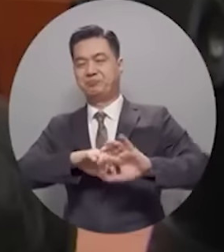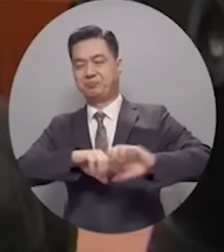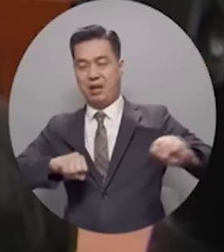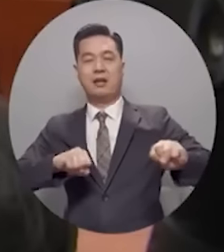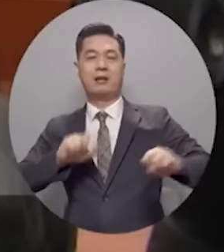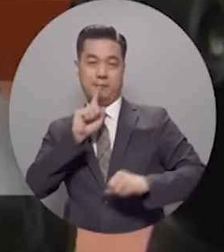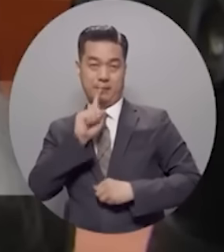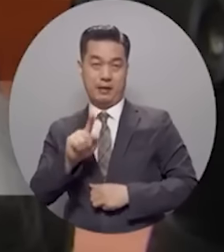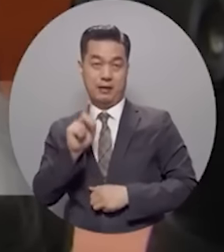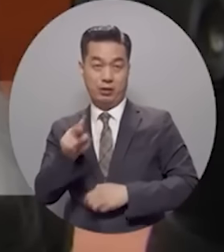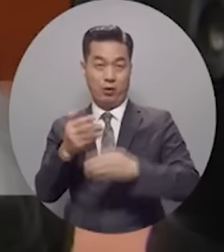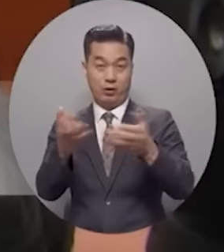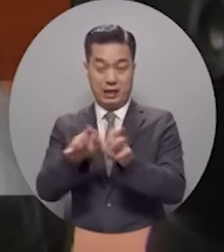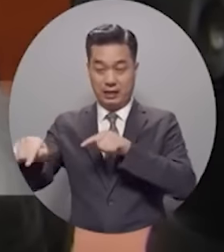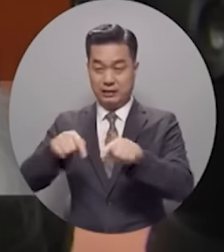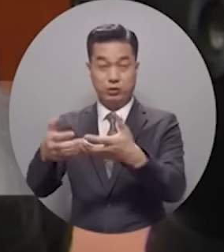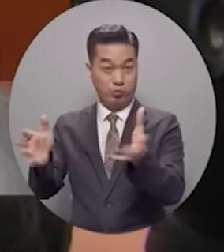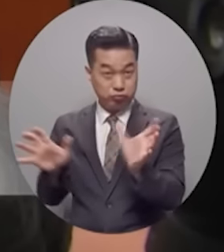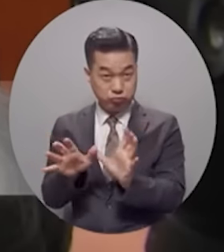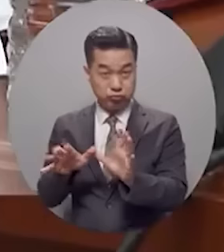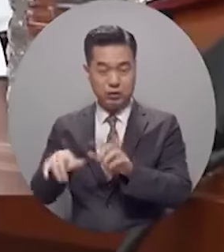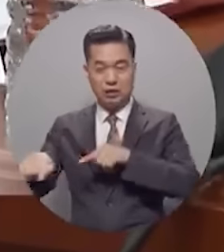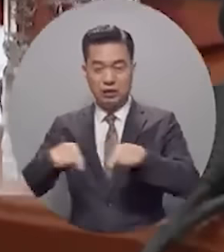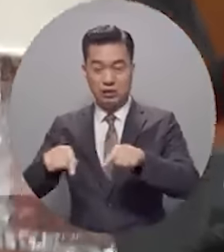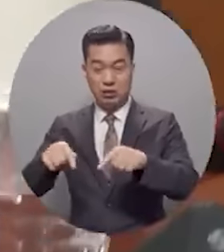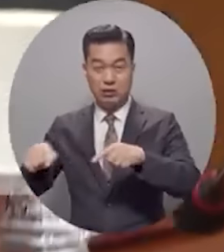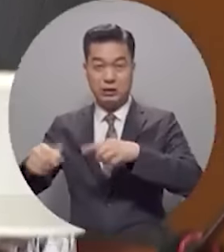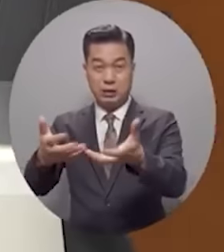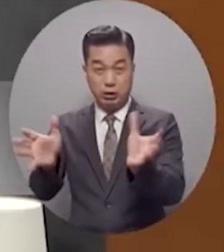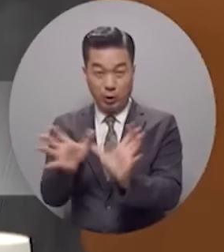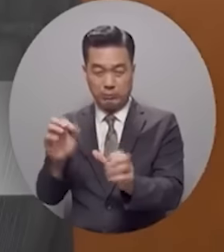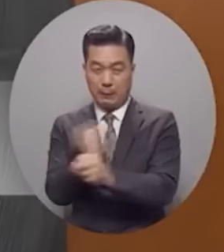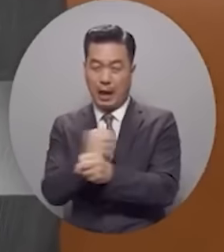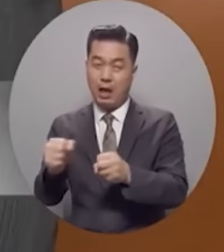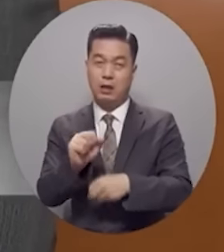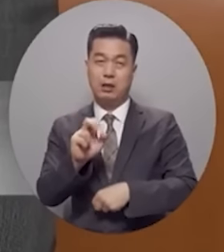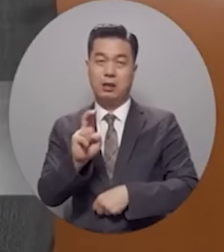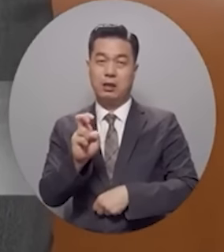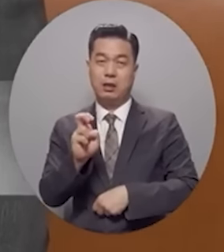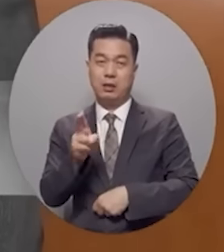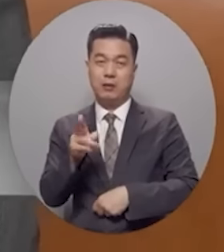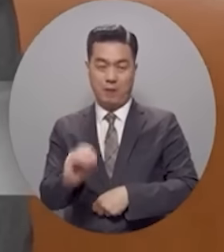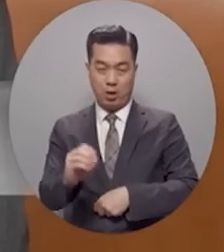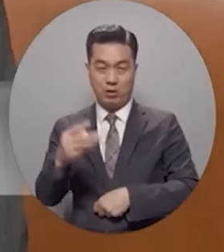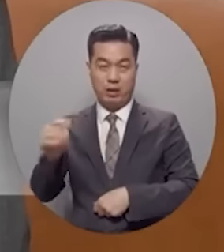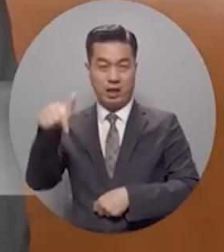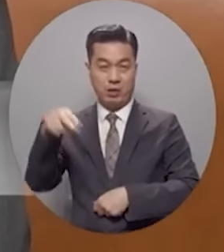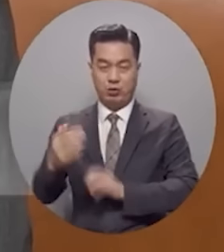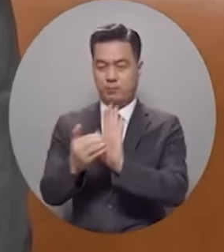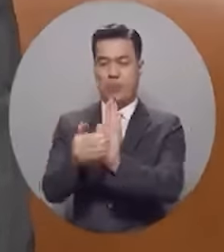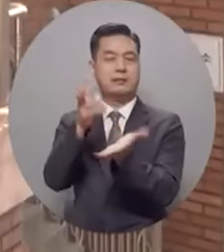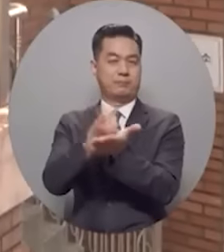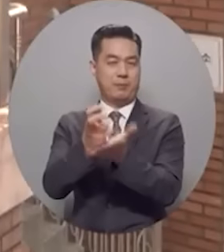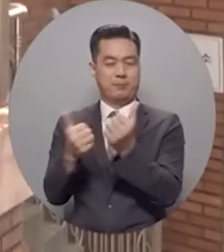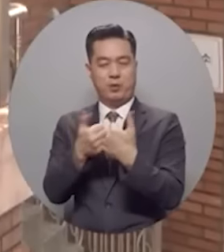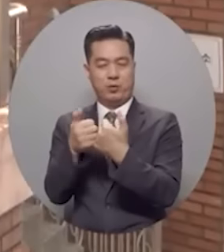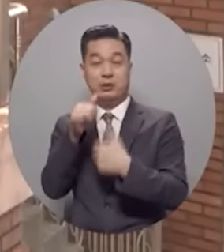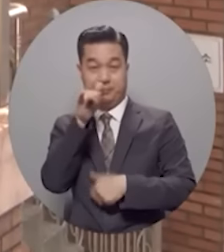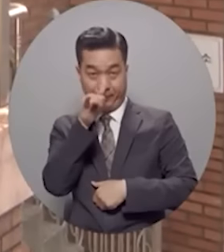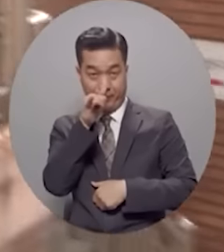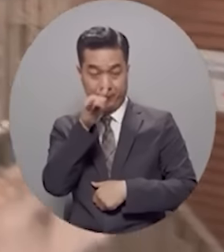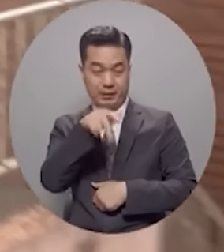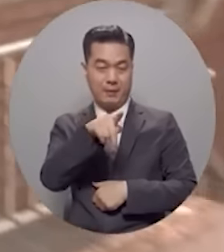지도부는 정치 브로커의 여론 조작을 막을 수 있도록 명태균 방지법을 만드는 방안에 대해서도 논의를 벌였습니다.